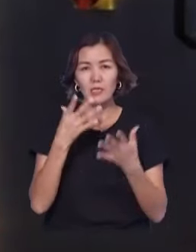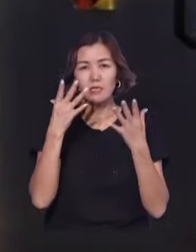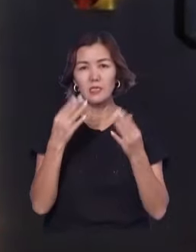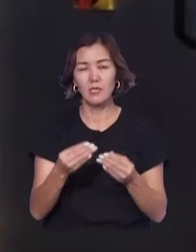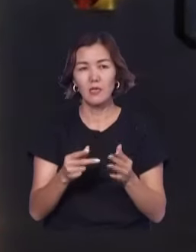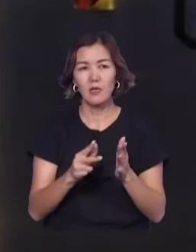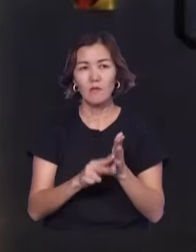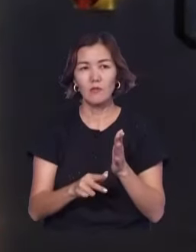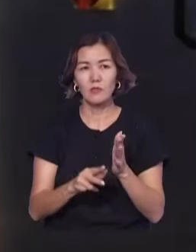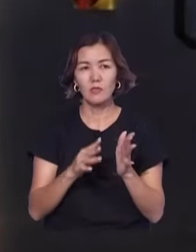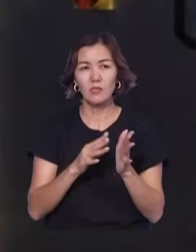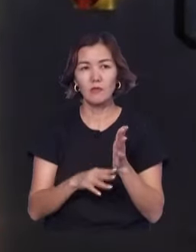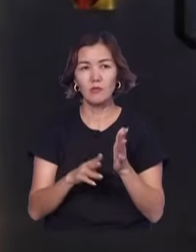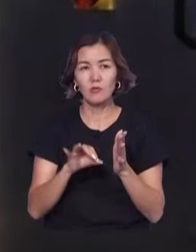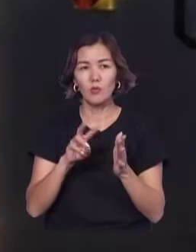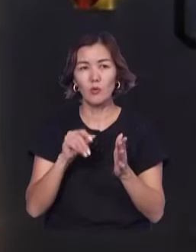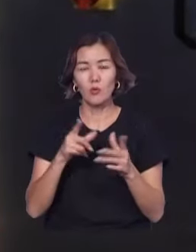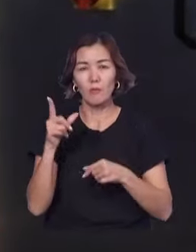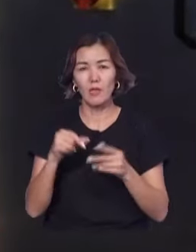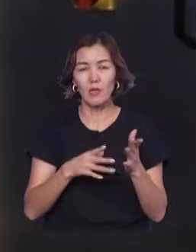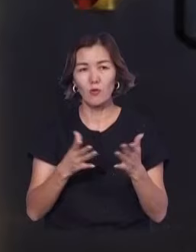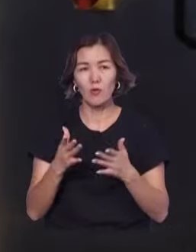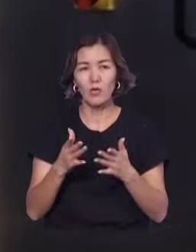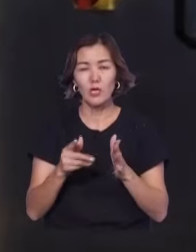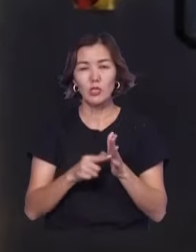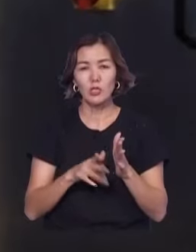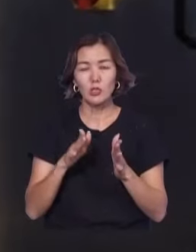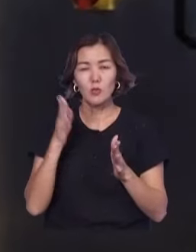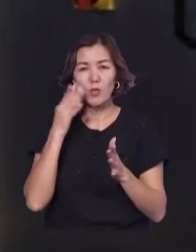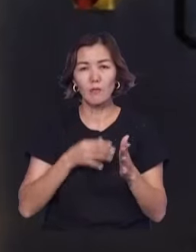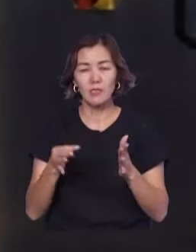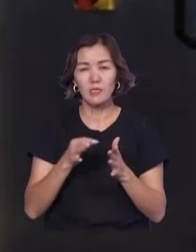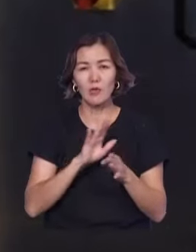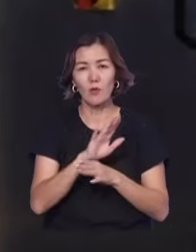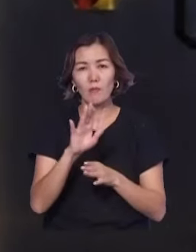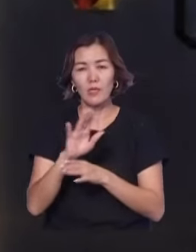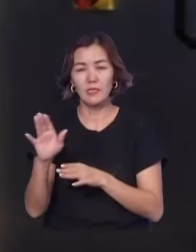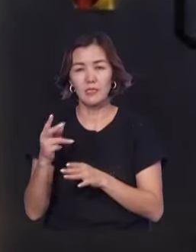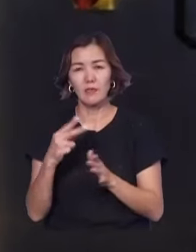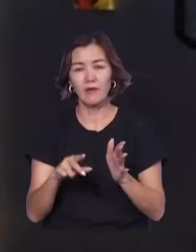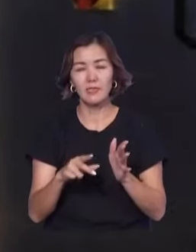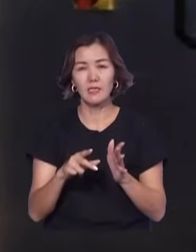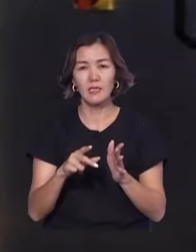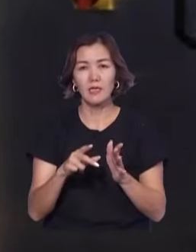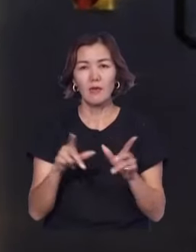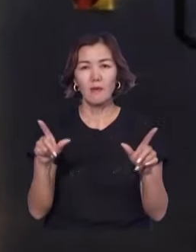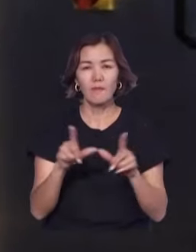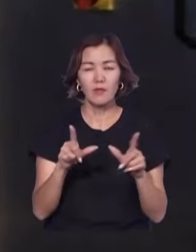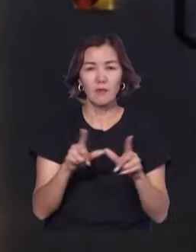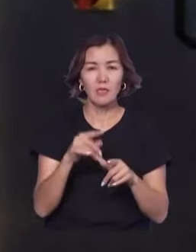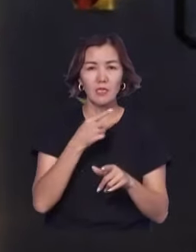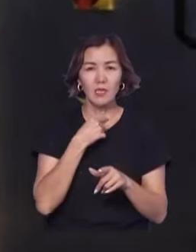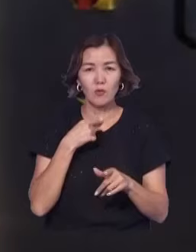принимаем 80-90 тонн молока. Продукция реализуется в Жетісу и Алматинской областях. Действует 20 фирменных магазинов в